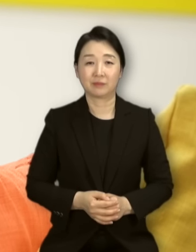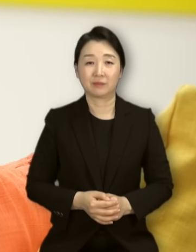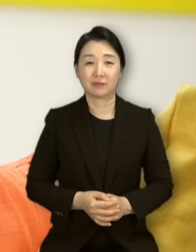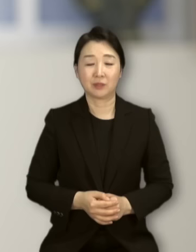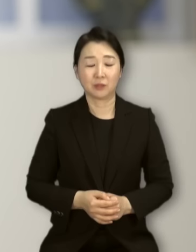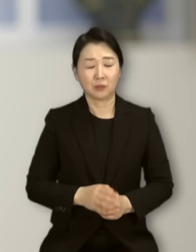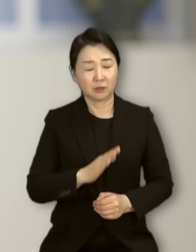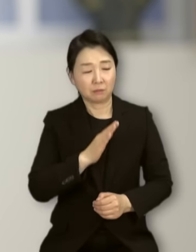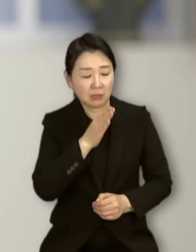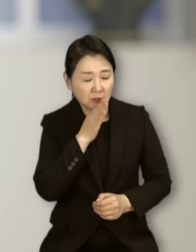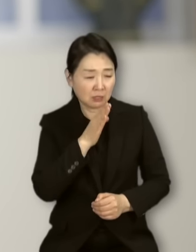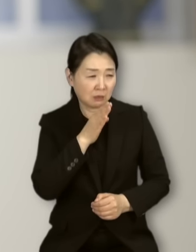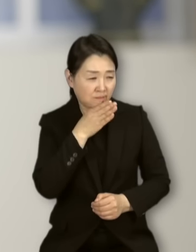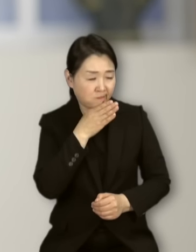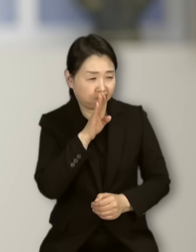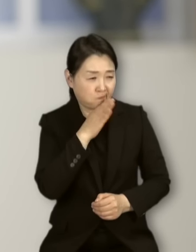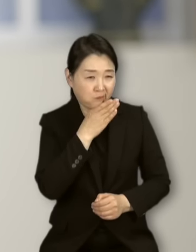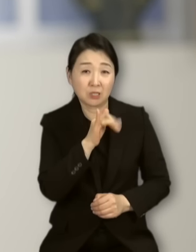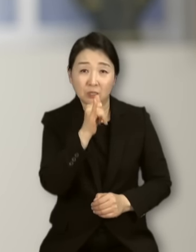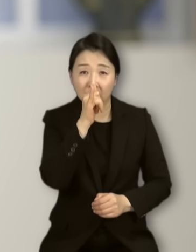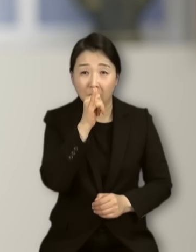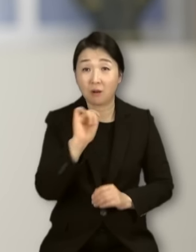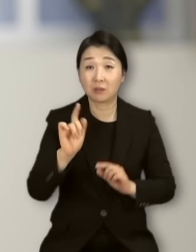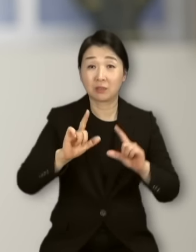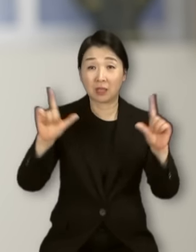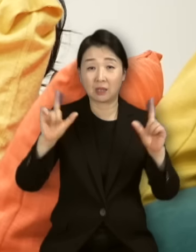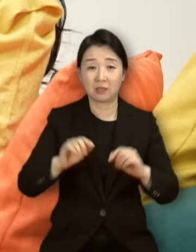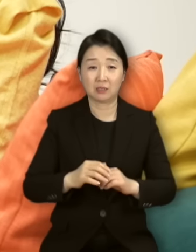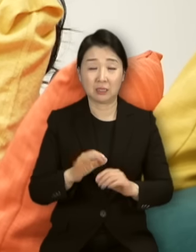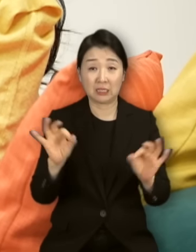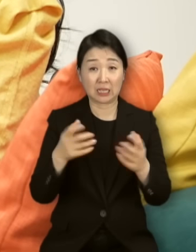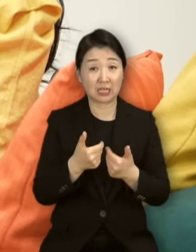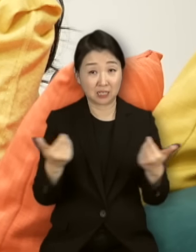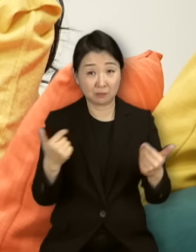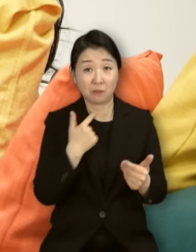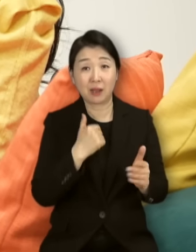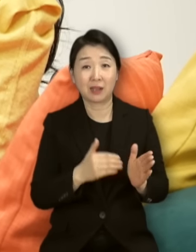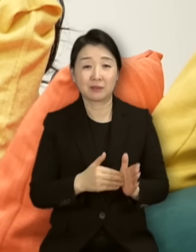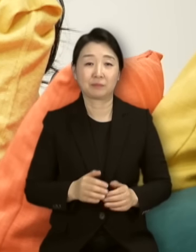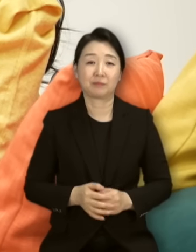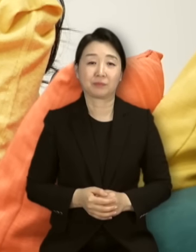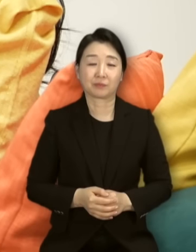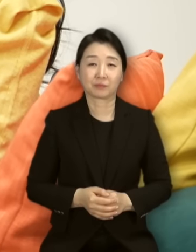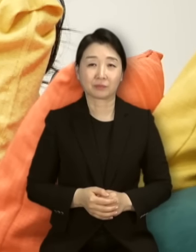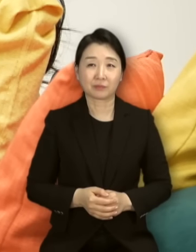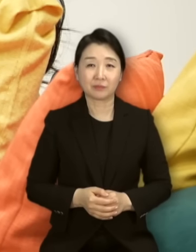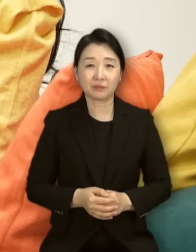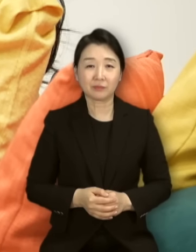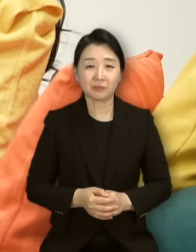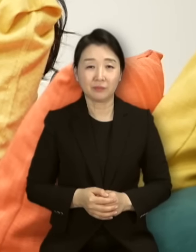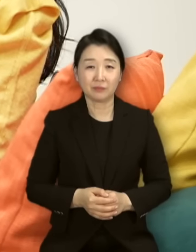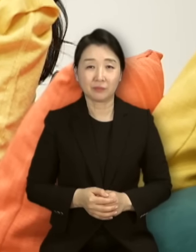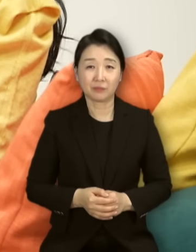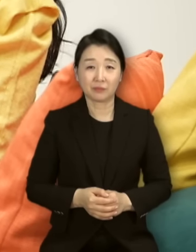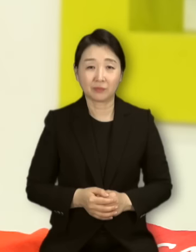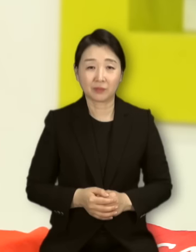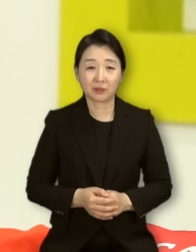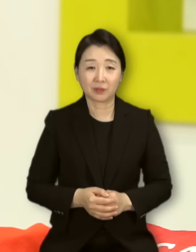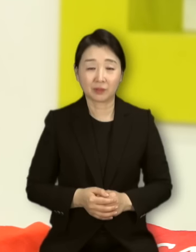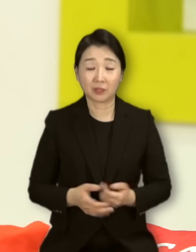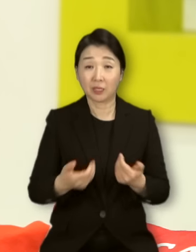있고 연락을 안 하셨을 때 무 가 있었겠죠 이러다 보면 내가 둘다 못 하는게 아니지